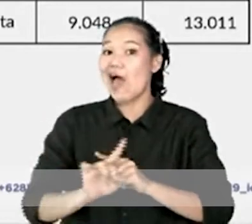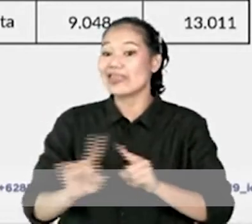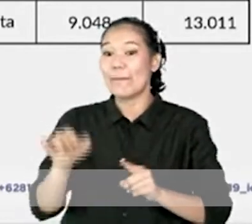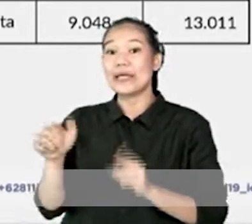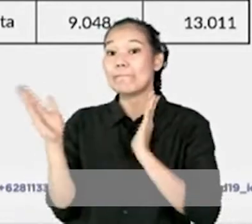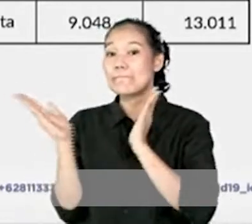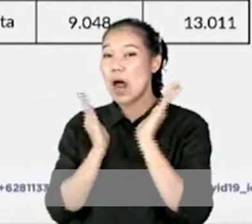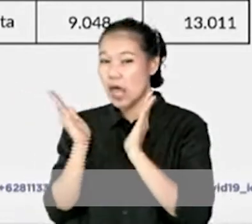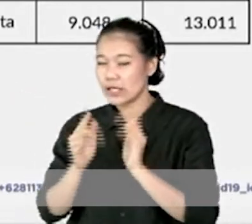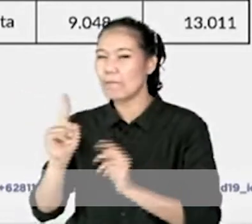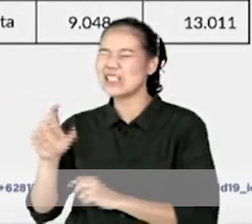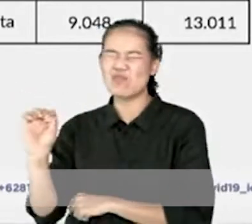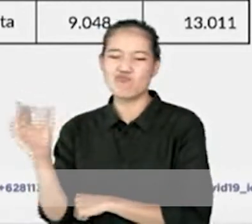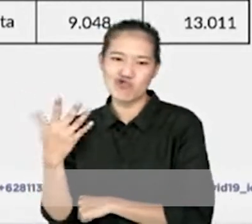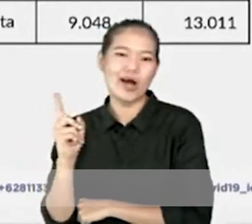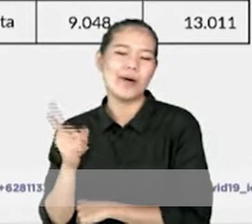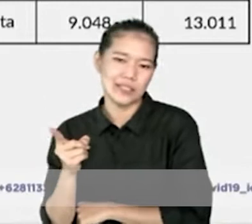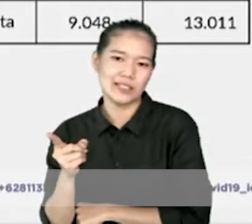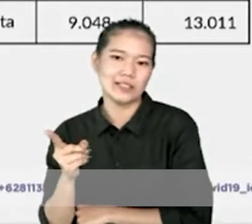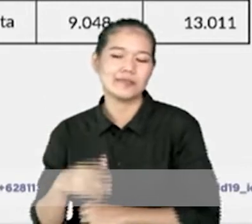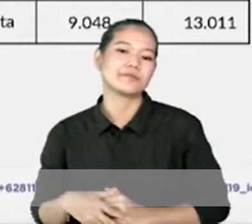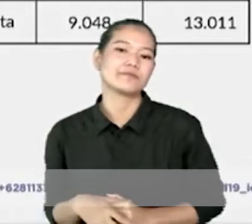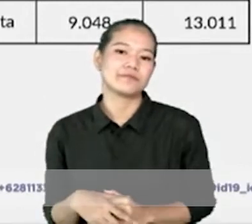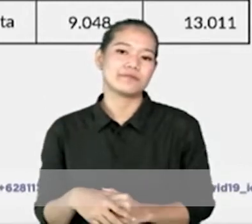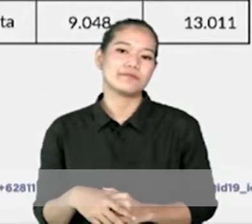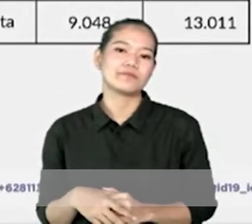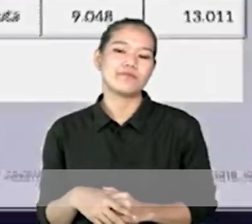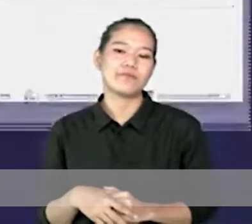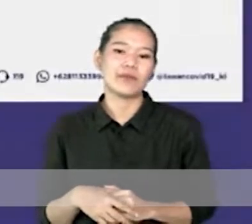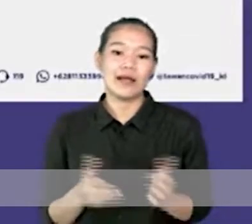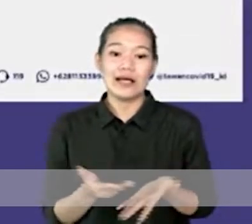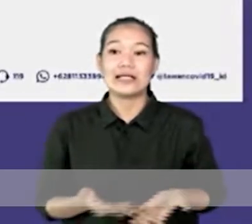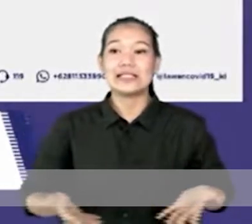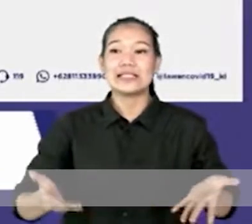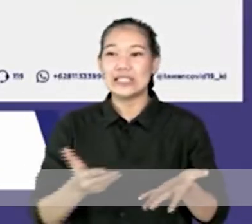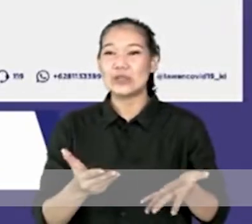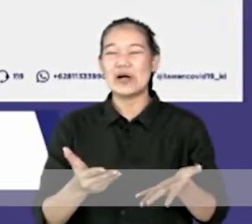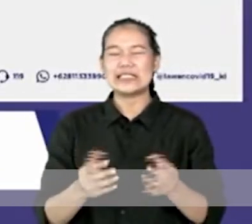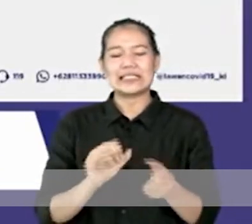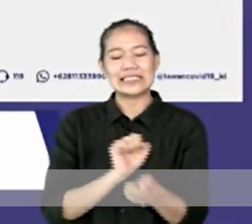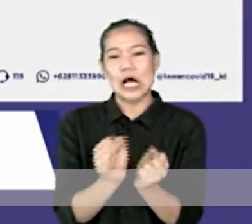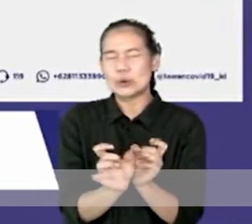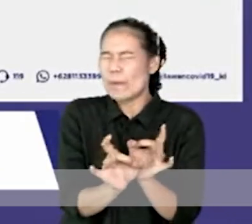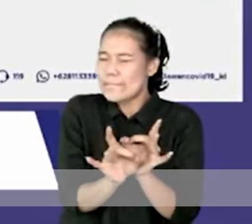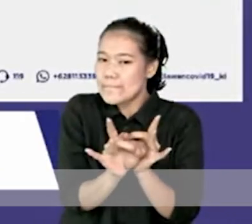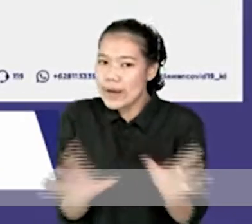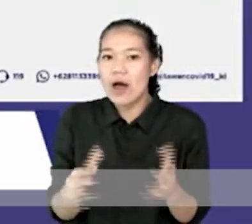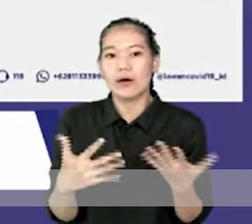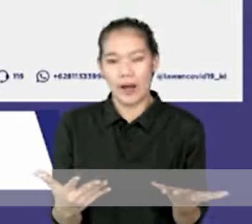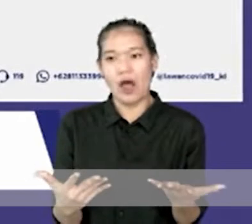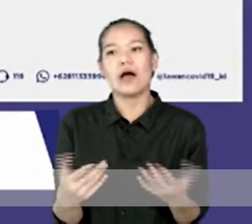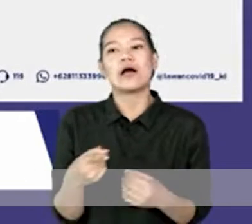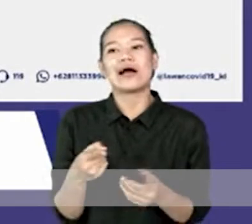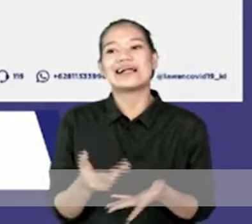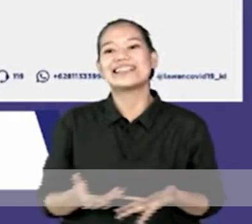Rasio kasus positif ini juga lebih rendah dari yang ditetapkan Organisasi Kesehatan Dunia, yaitu 5%.